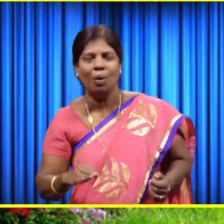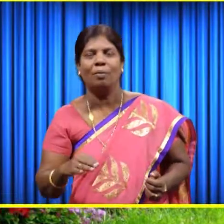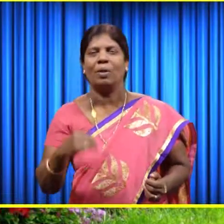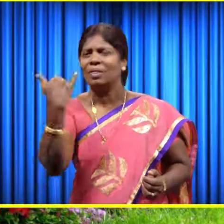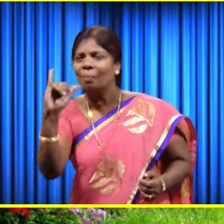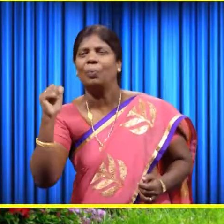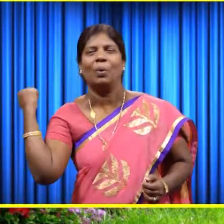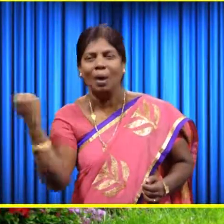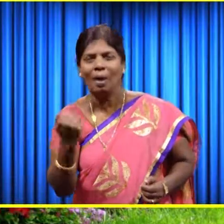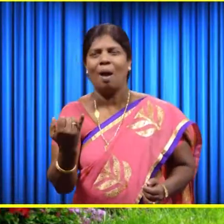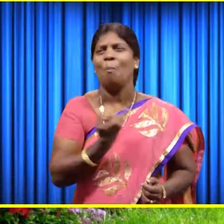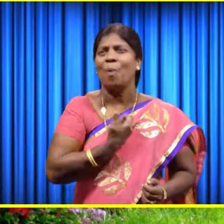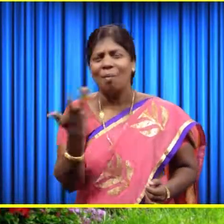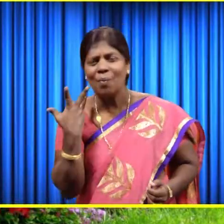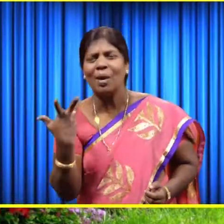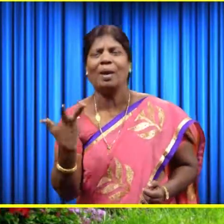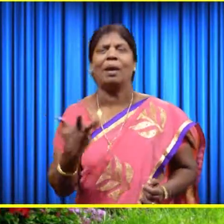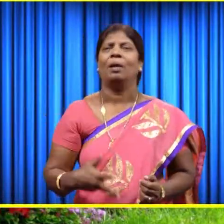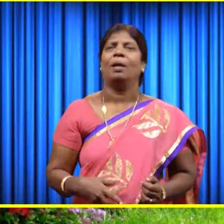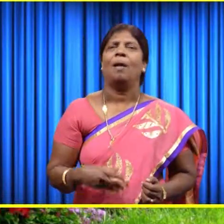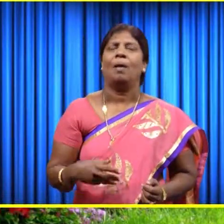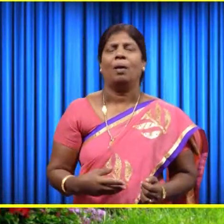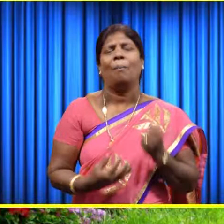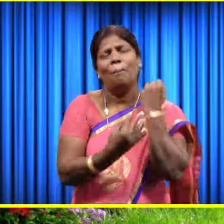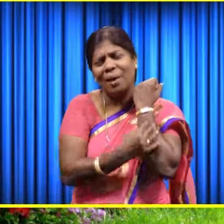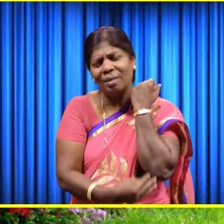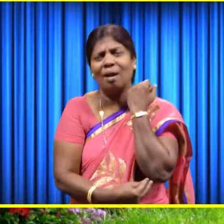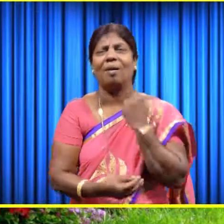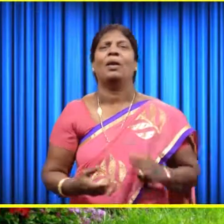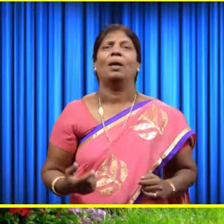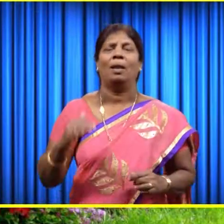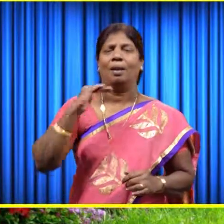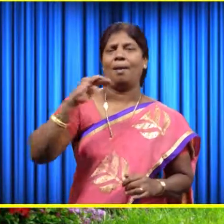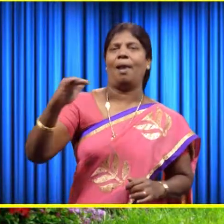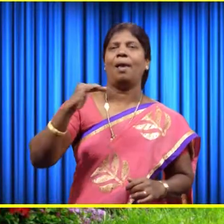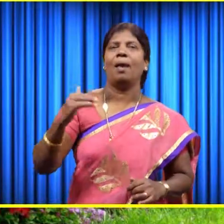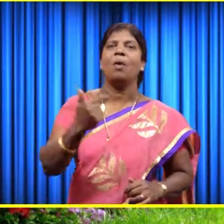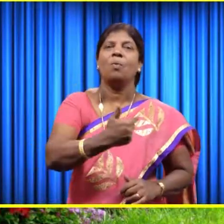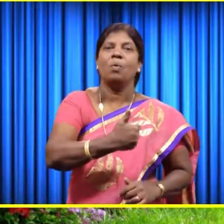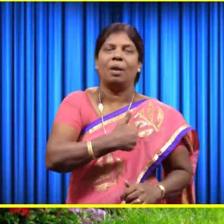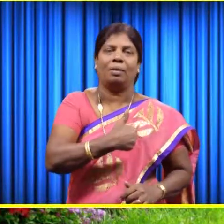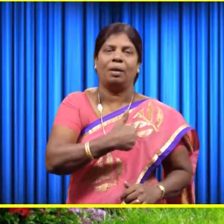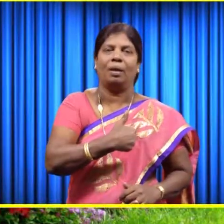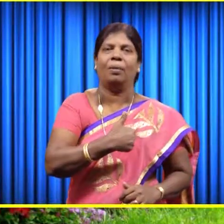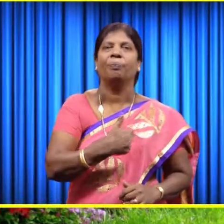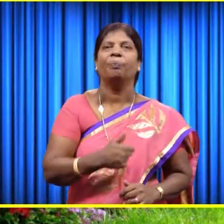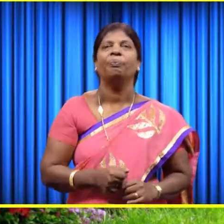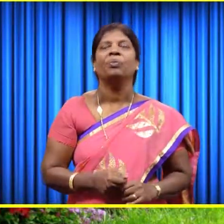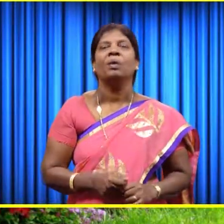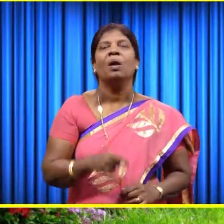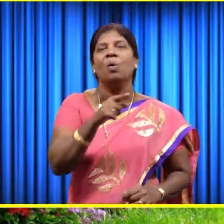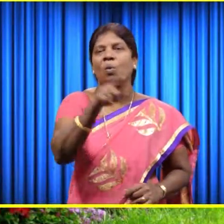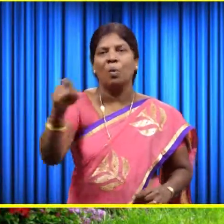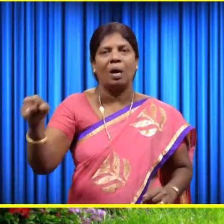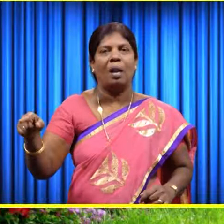நிலையை, உங்களுடைய பாவத்தை, உங்களுடைய பரிதாப நிலையை உங்களுக்கு உணர்த்தி